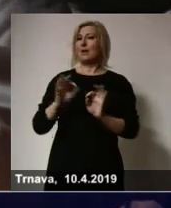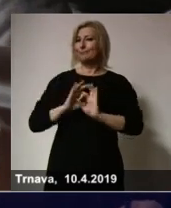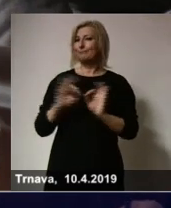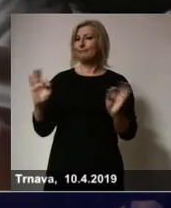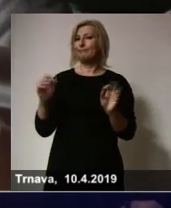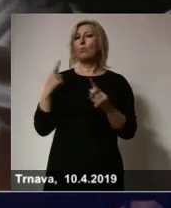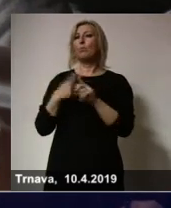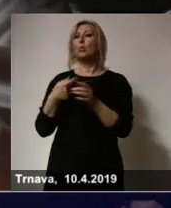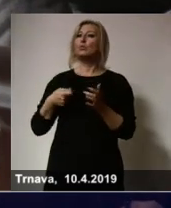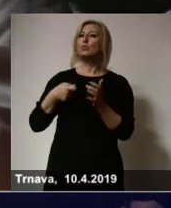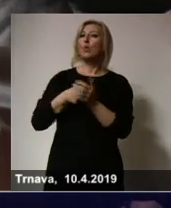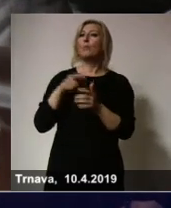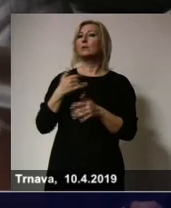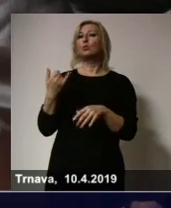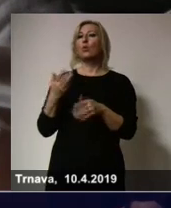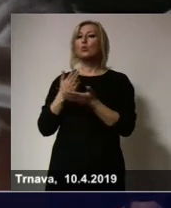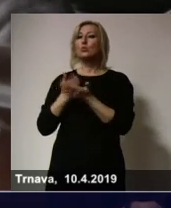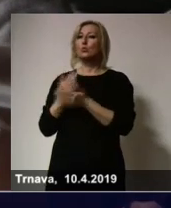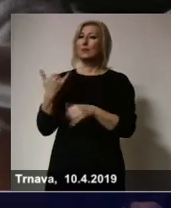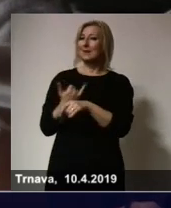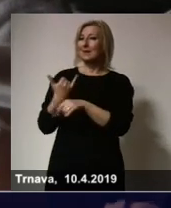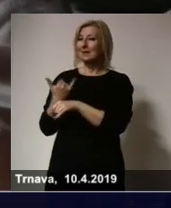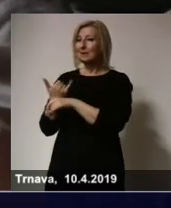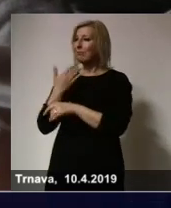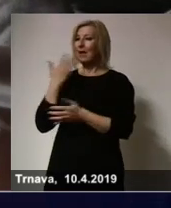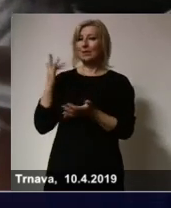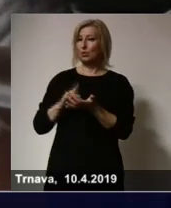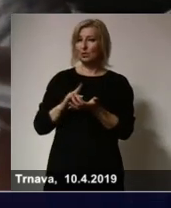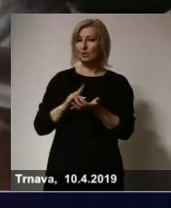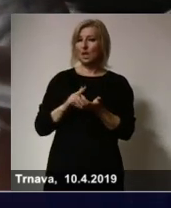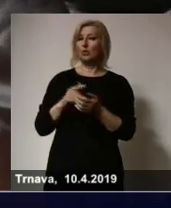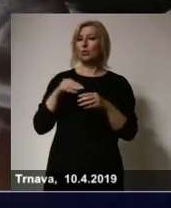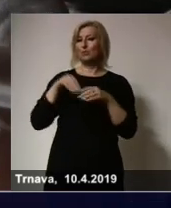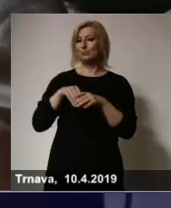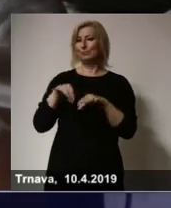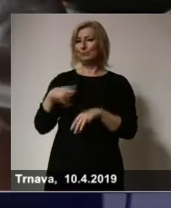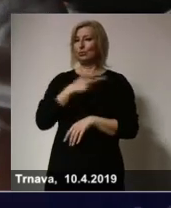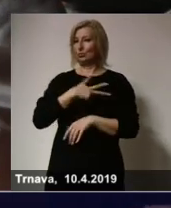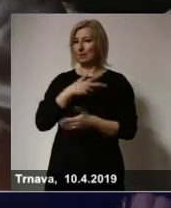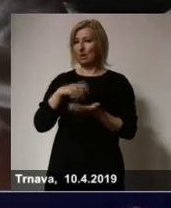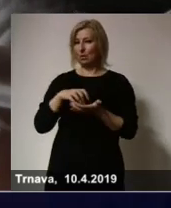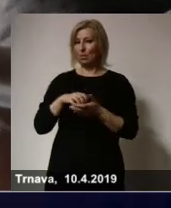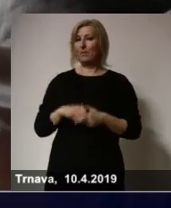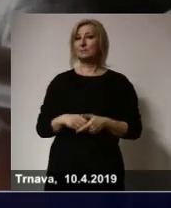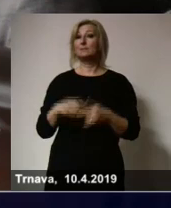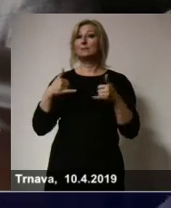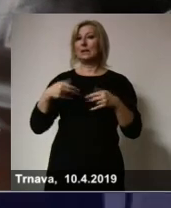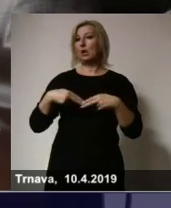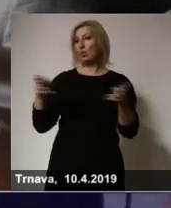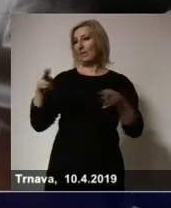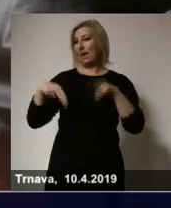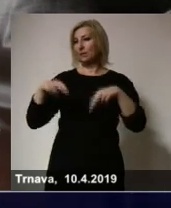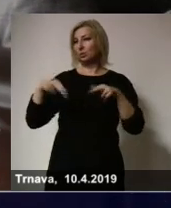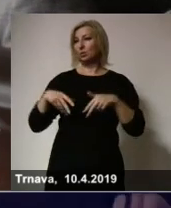nedostatkové služby, ktoré v sociálnej oblasti máme. Otváram k tomuto bodu rozpravu.